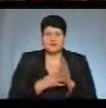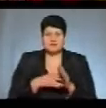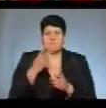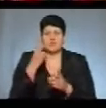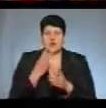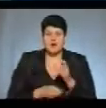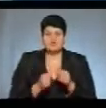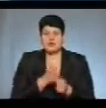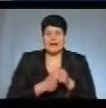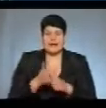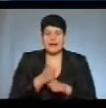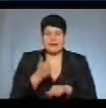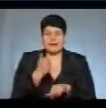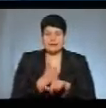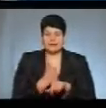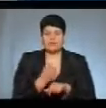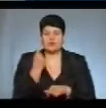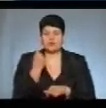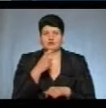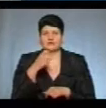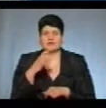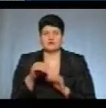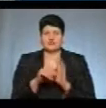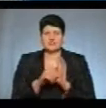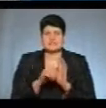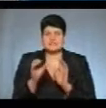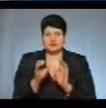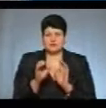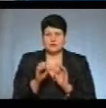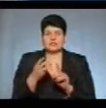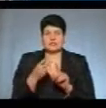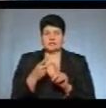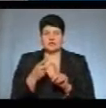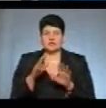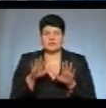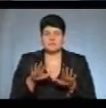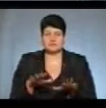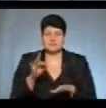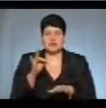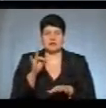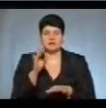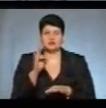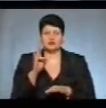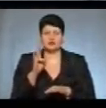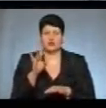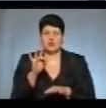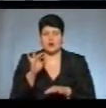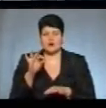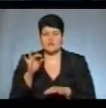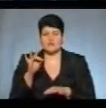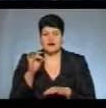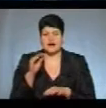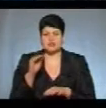гонки Йоханнесу Тінгнесу Бьо у 1:06. На 2-му місці норвежець Ерлен Б'єн Єнтегор, і третім